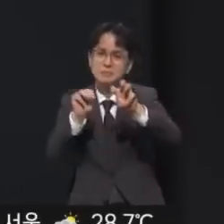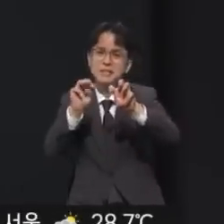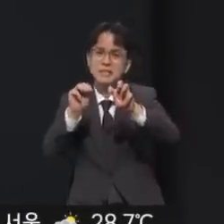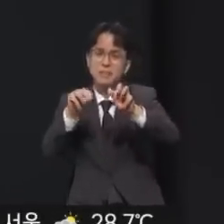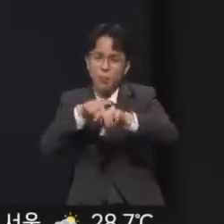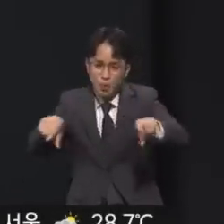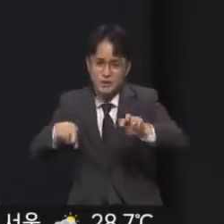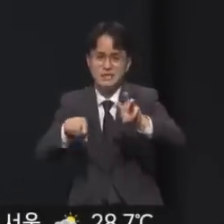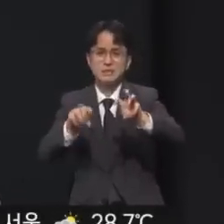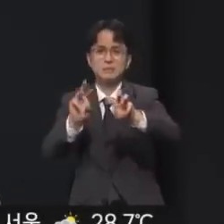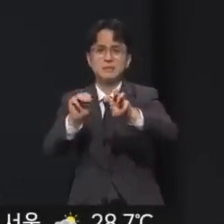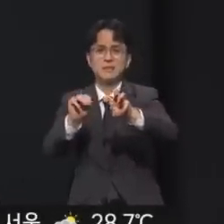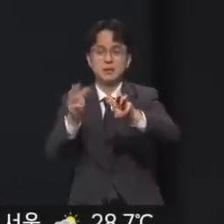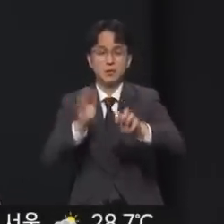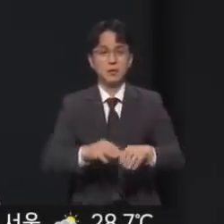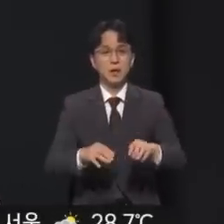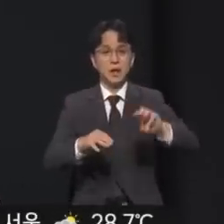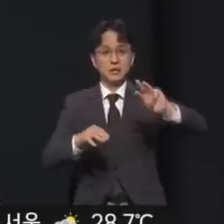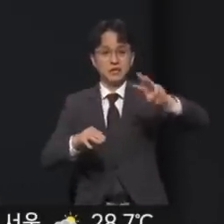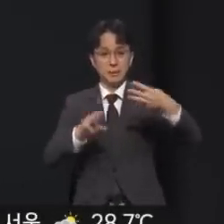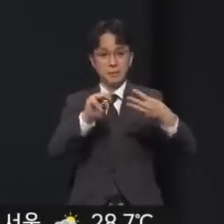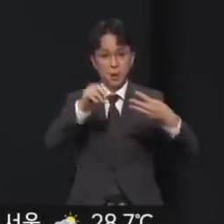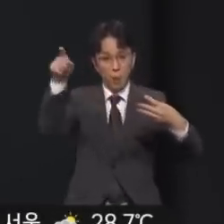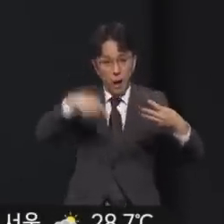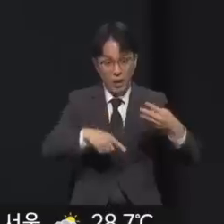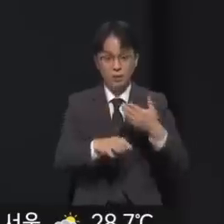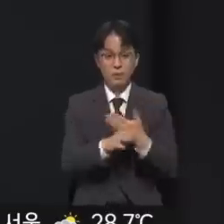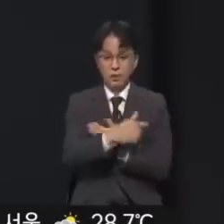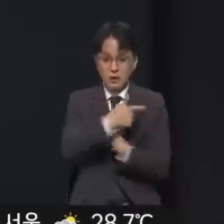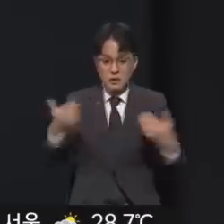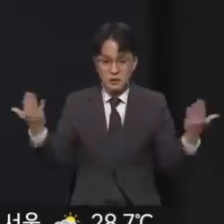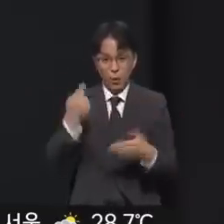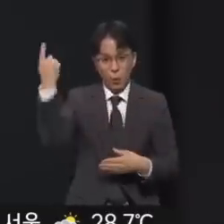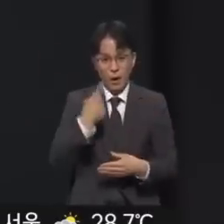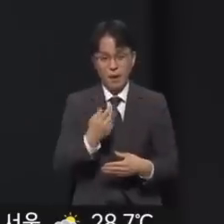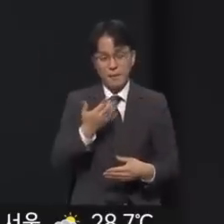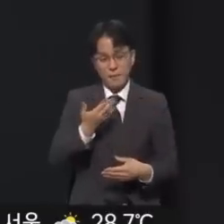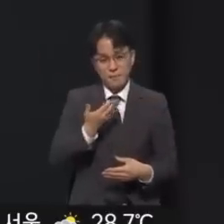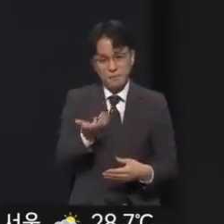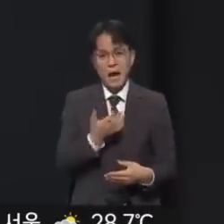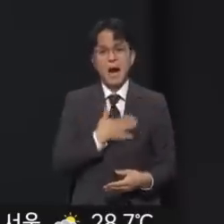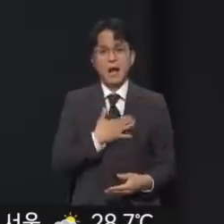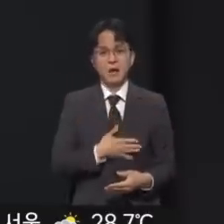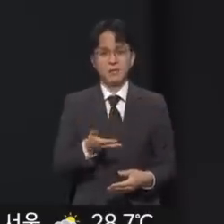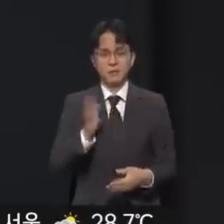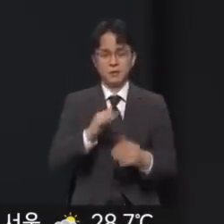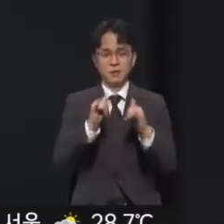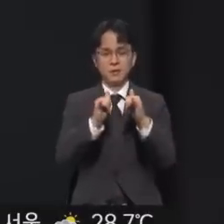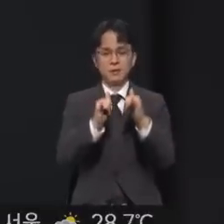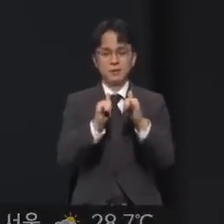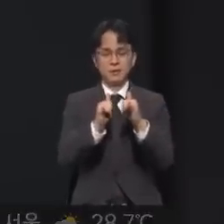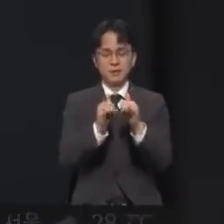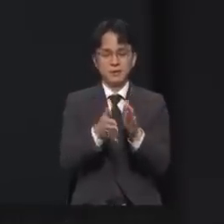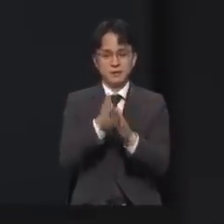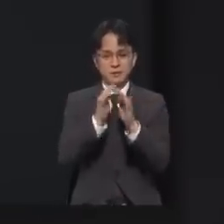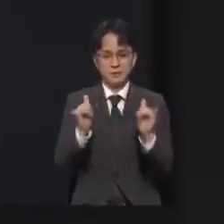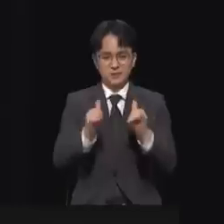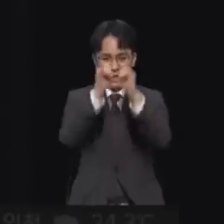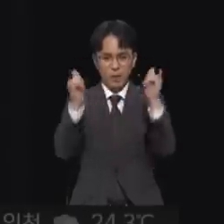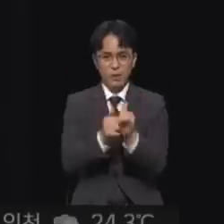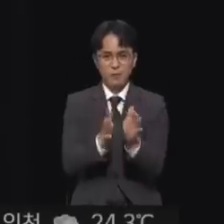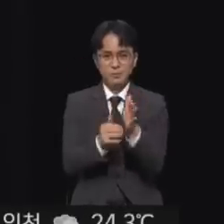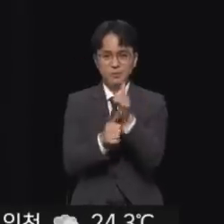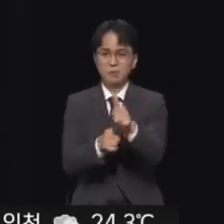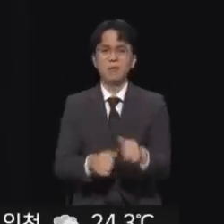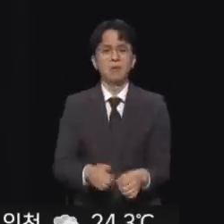되는데 아니 저녁에 약속인데 최근 해야지 라는 말을 시민 설수 소개할 줄 몰랐습니다 그때 제가 궁금한 게 앞서 이제 많은